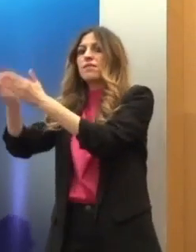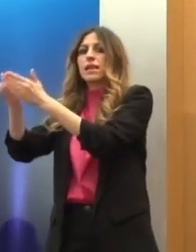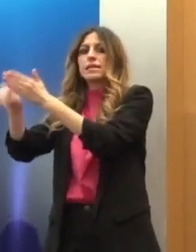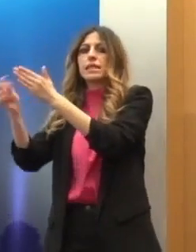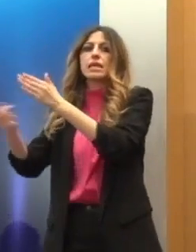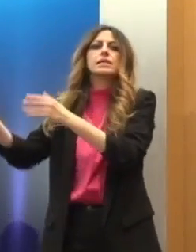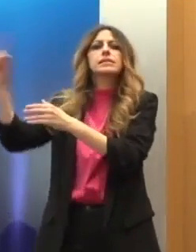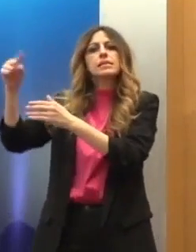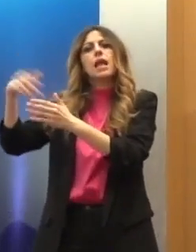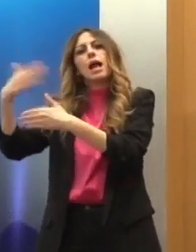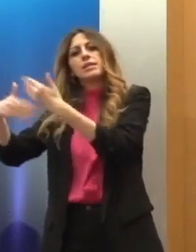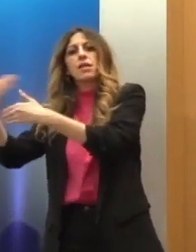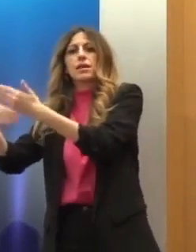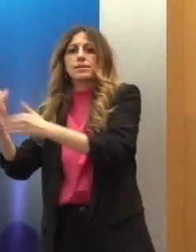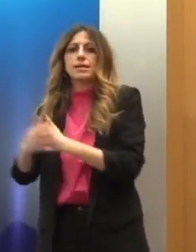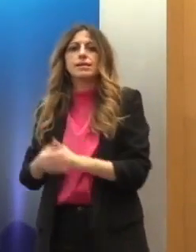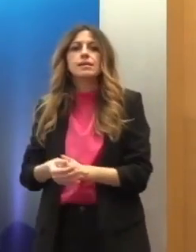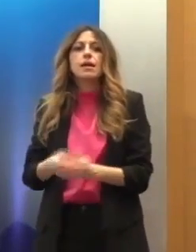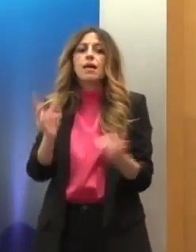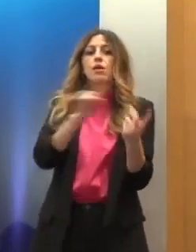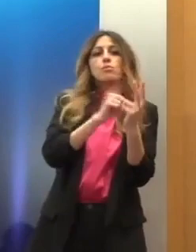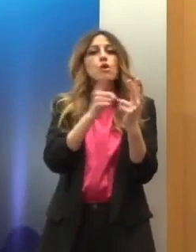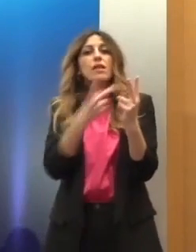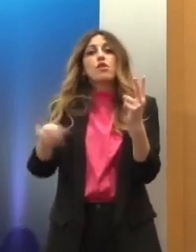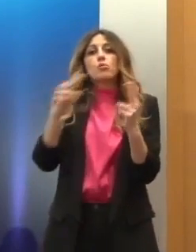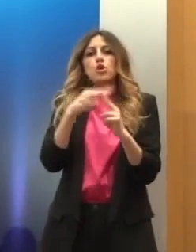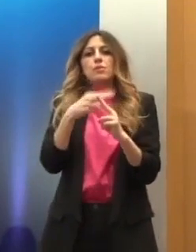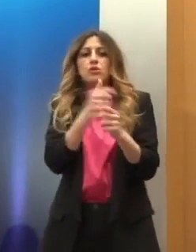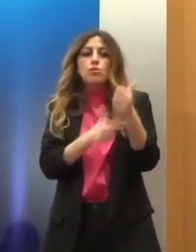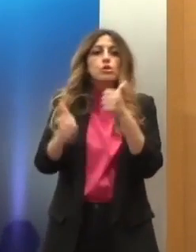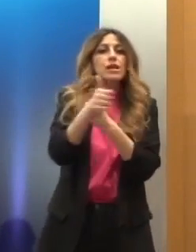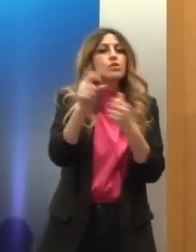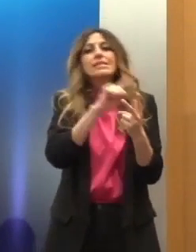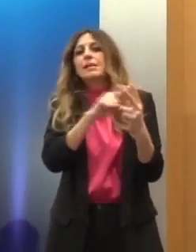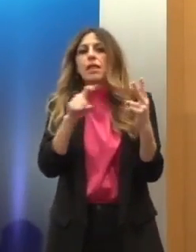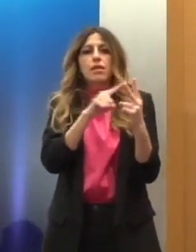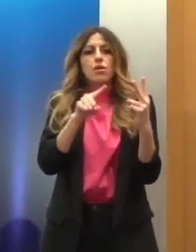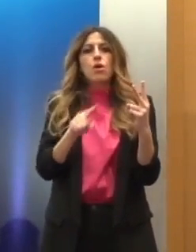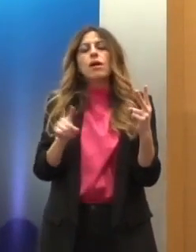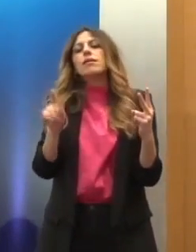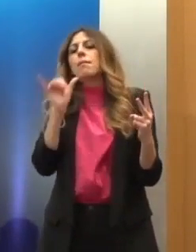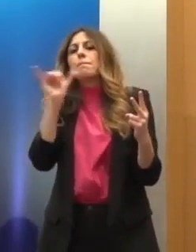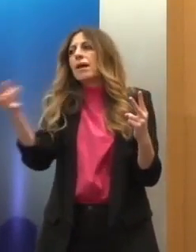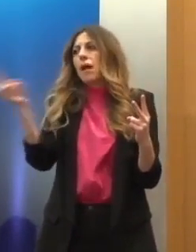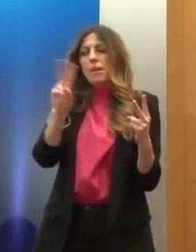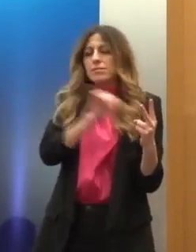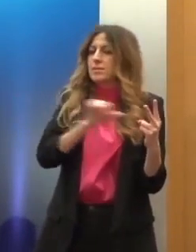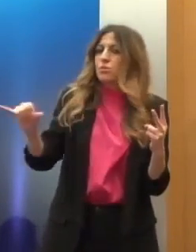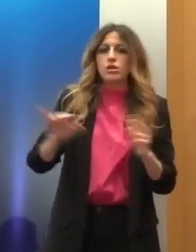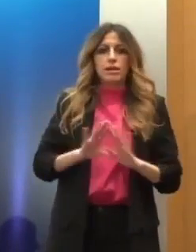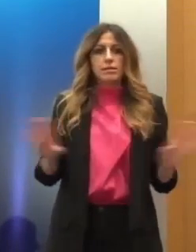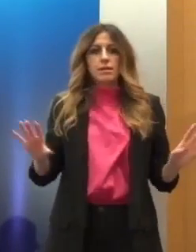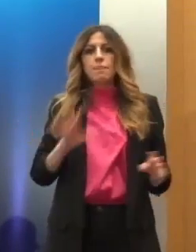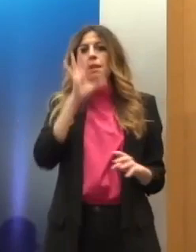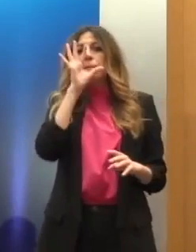ειδικές διαδικασίες. Και πάντα το άφηνα να απάντητο το ερώτημα, όπως συνηθίζει να κάνει. Πράγματι, πόσο συμβάλλουν οι εν